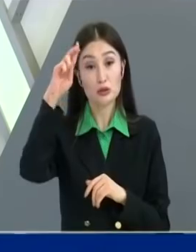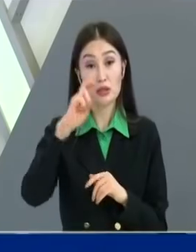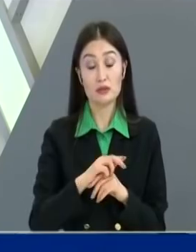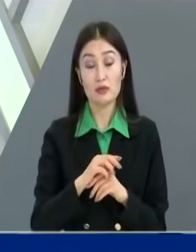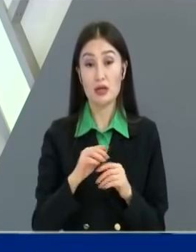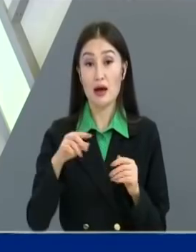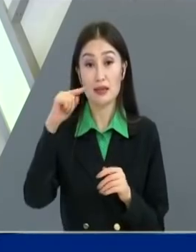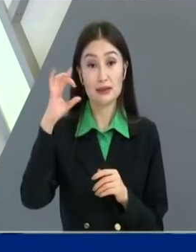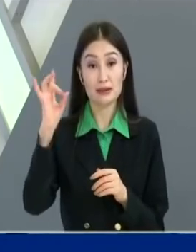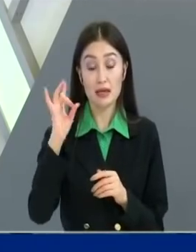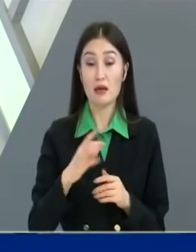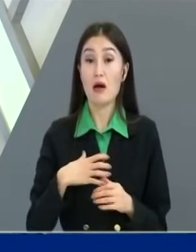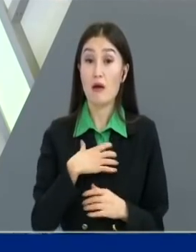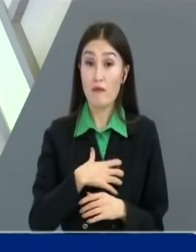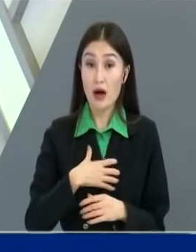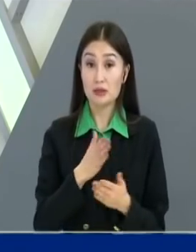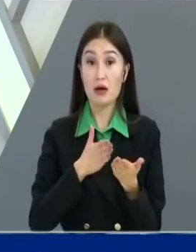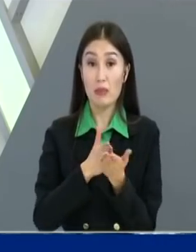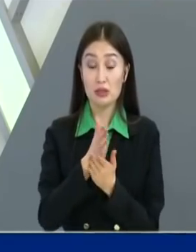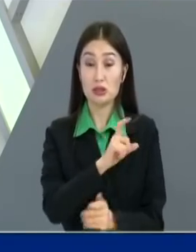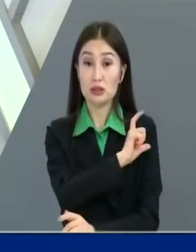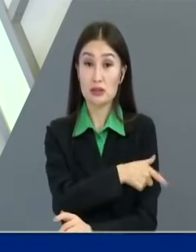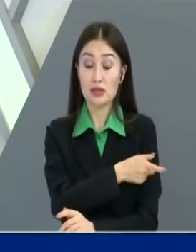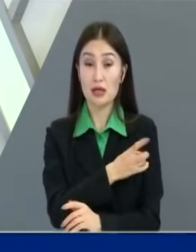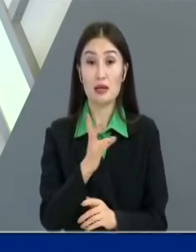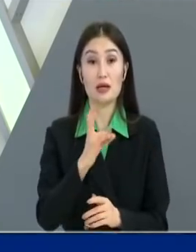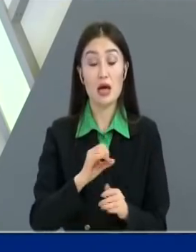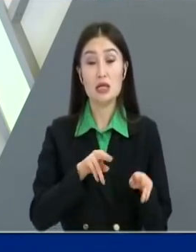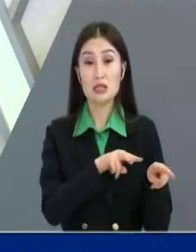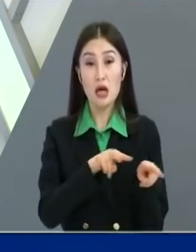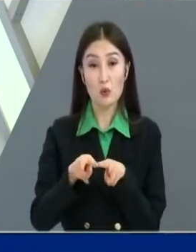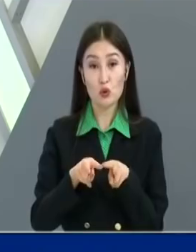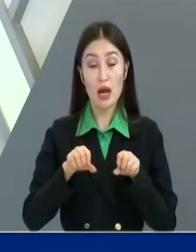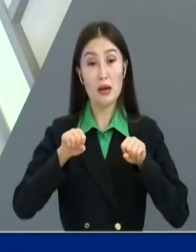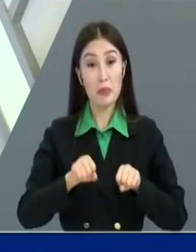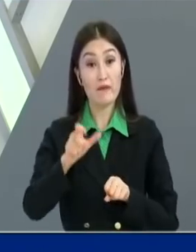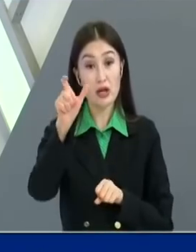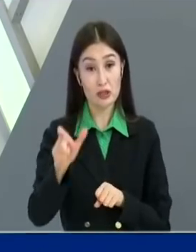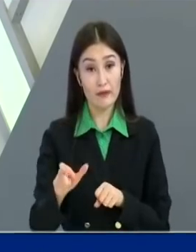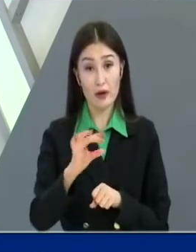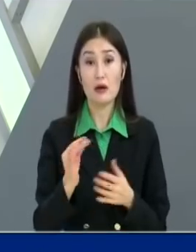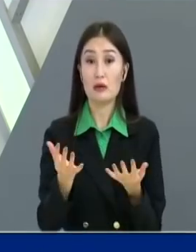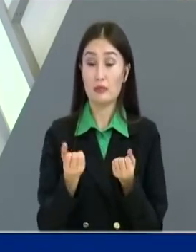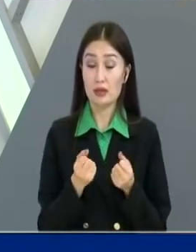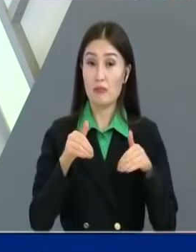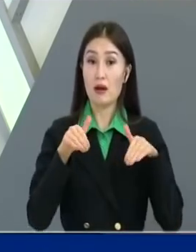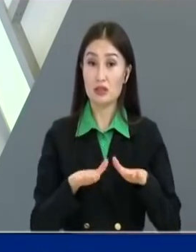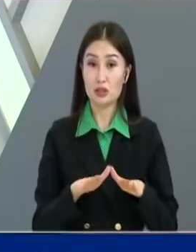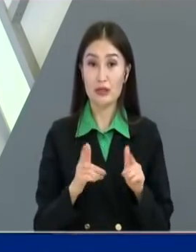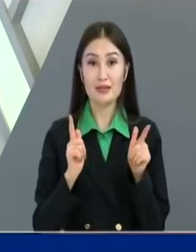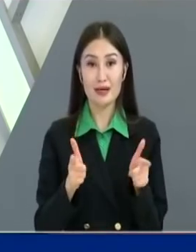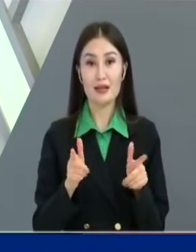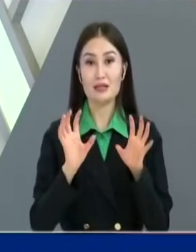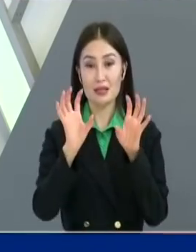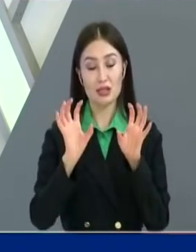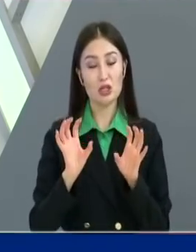Кыргызстана. Потому крайне важно, чтобы политические силы неукоснительно соблюдали права человека и принимали все решения в